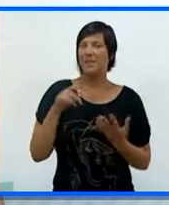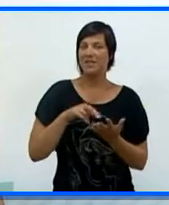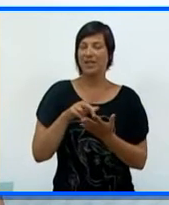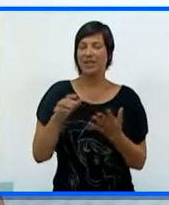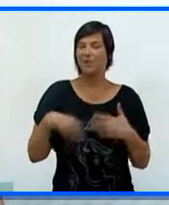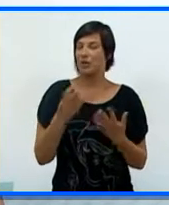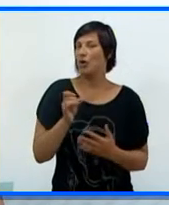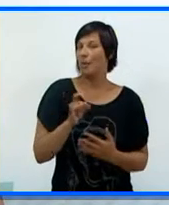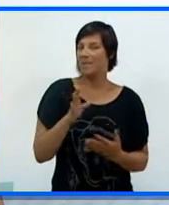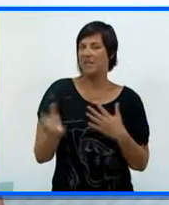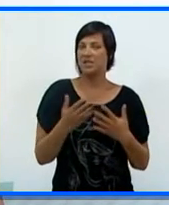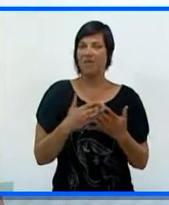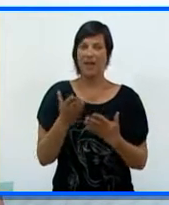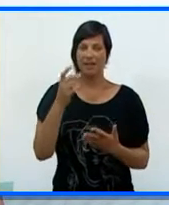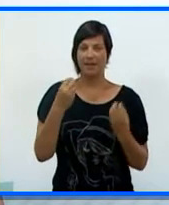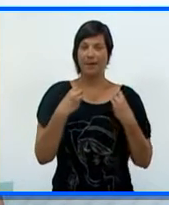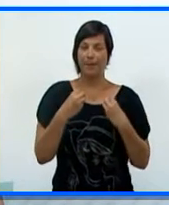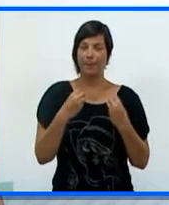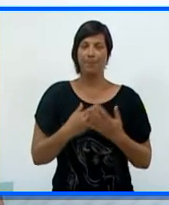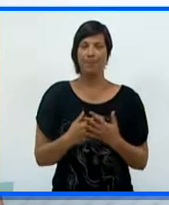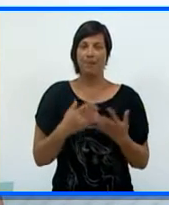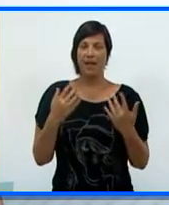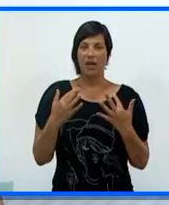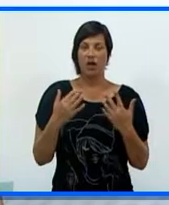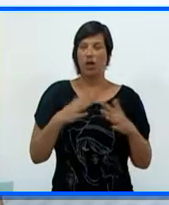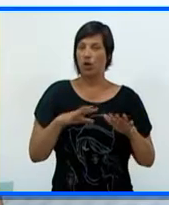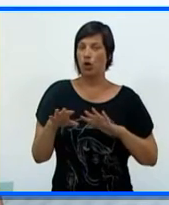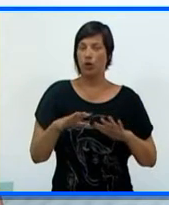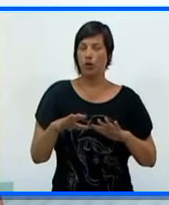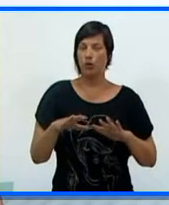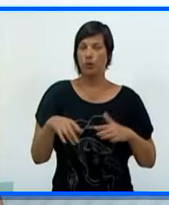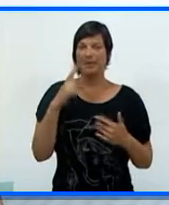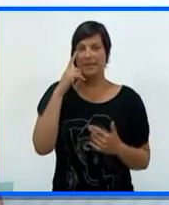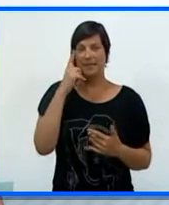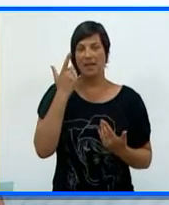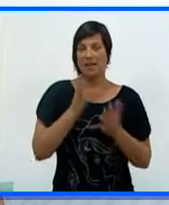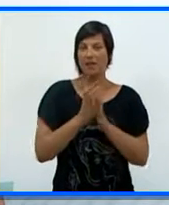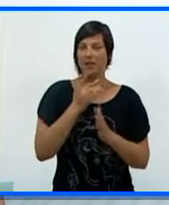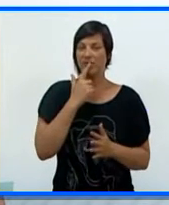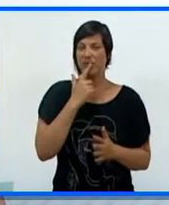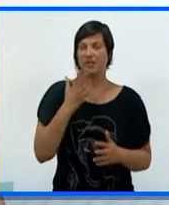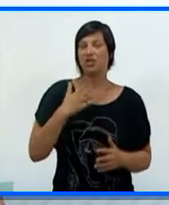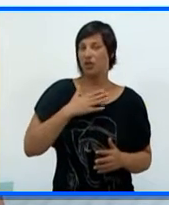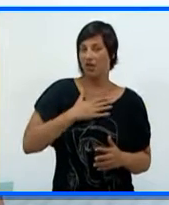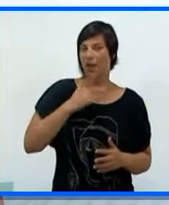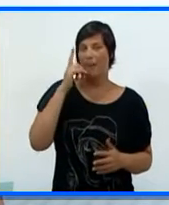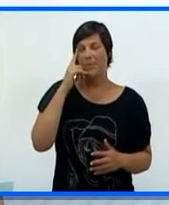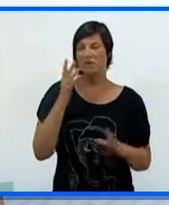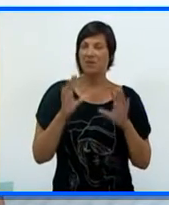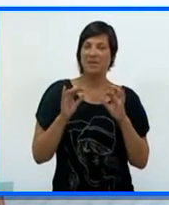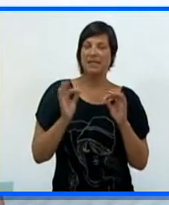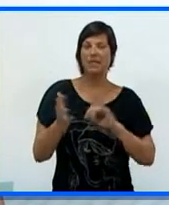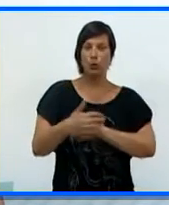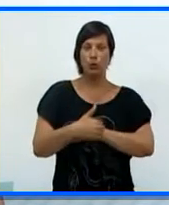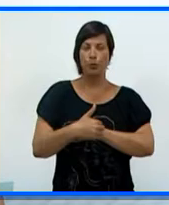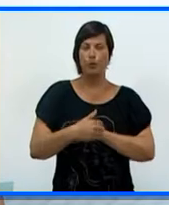ide da bi oni to brzo svladali. A koliko ljudi zna znakovni jezik? Šta ih ja poznam